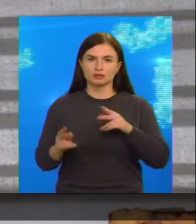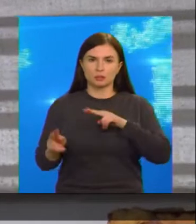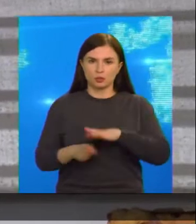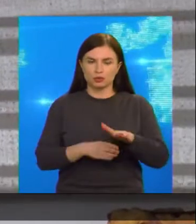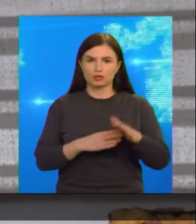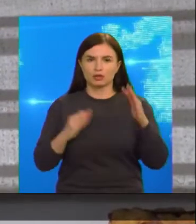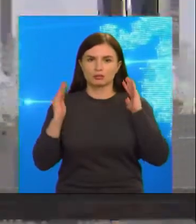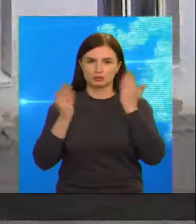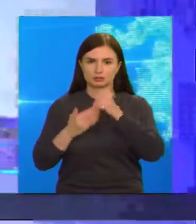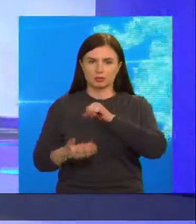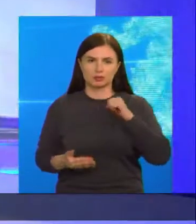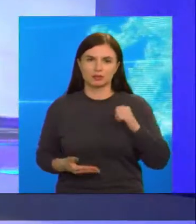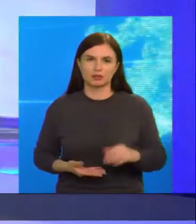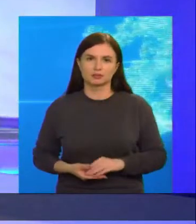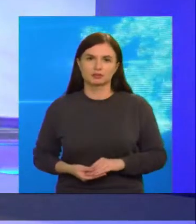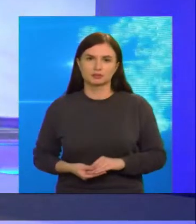самоизоляции.